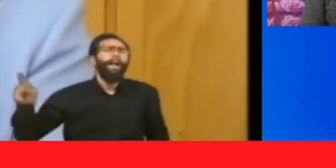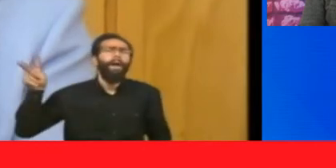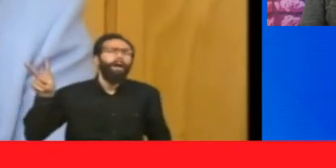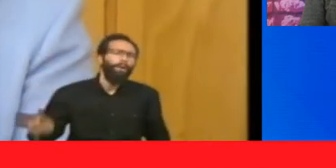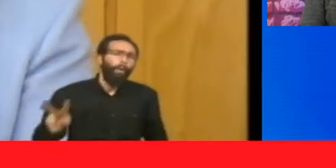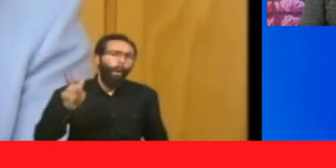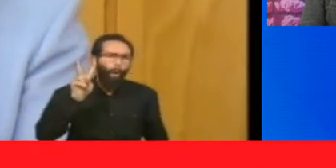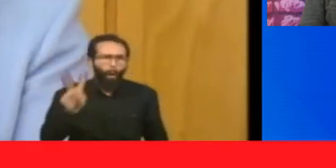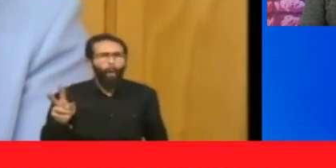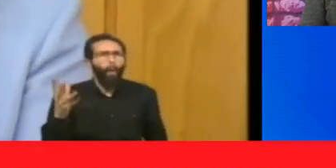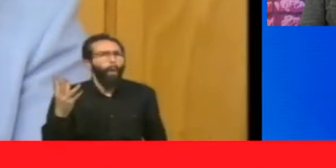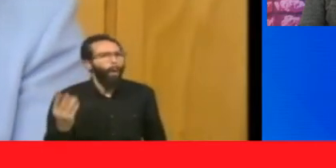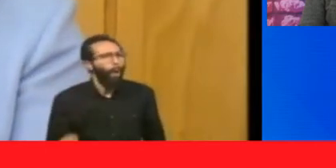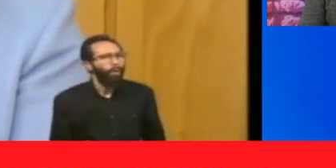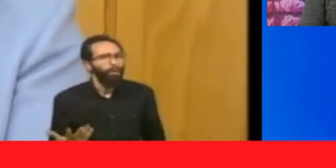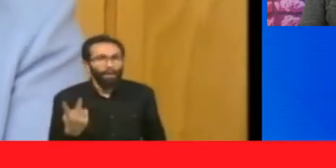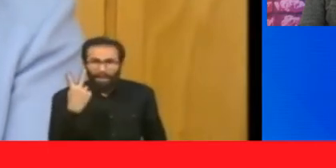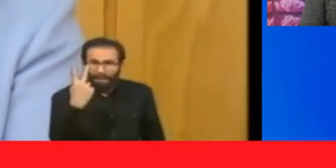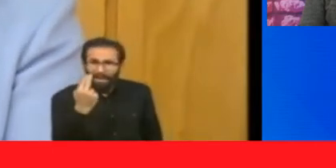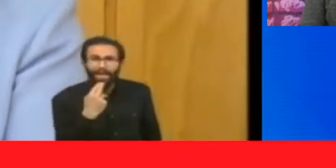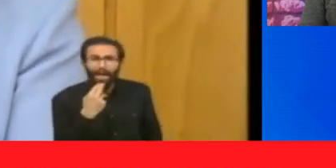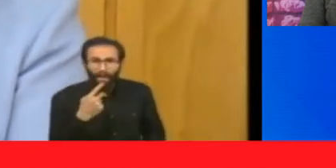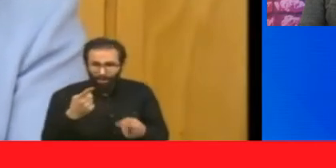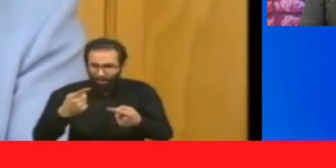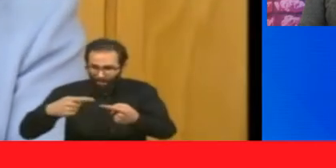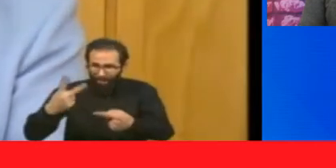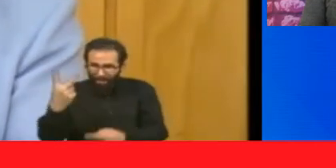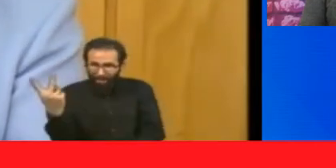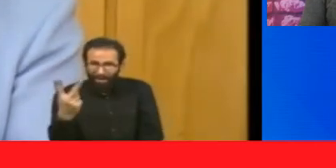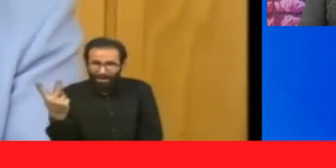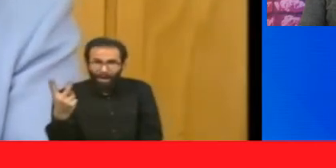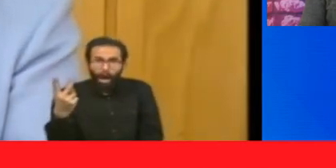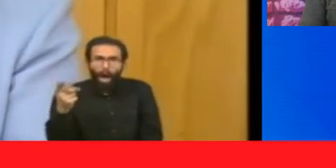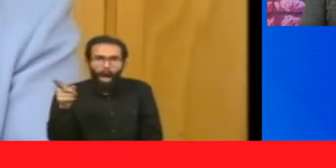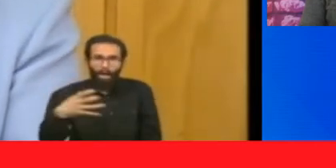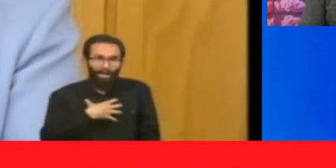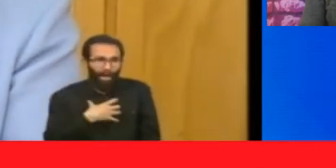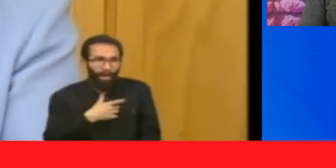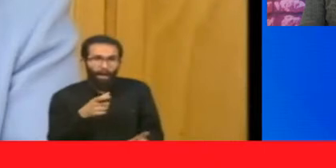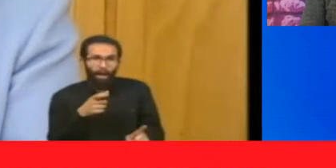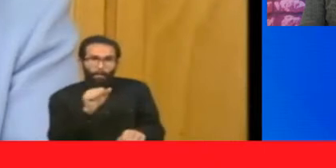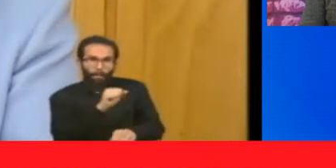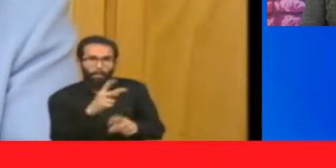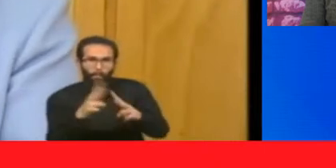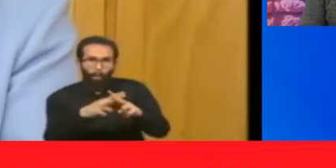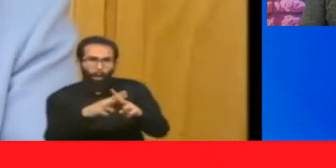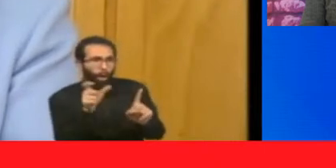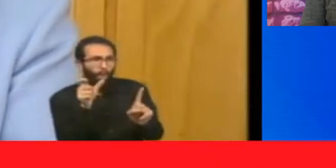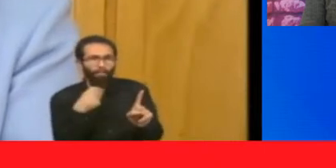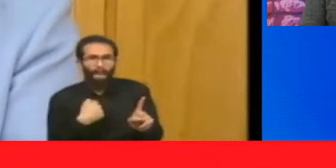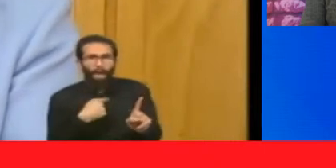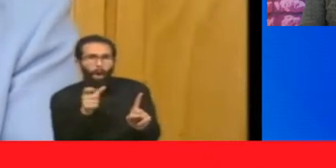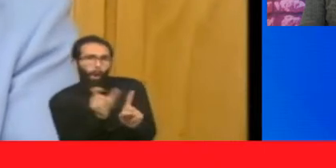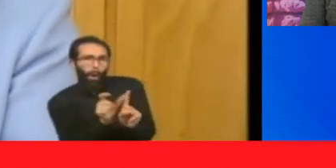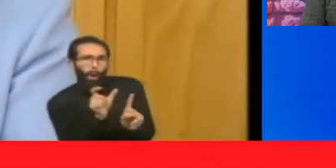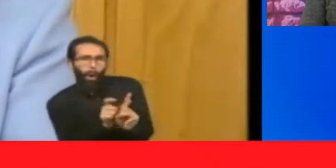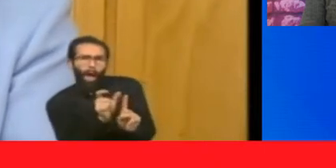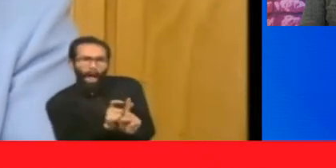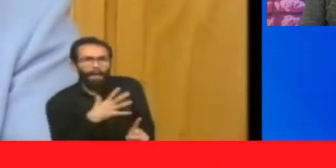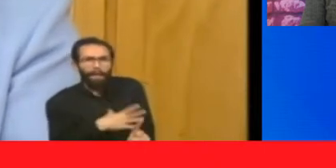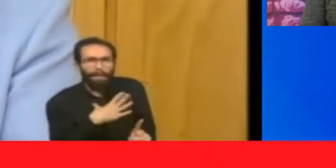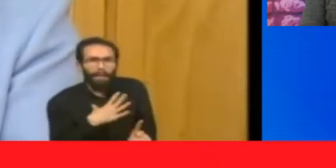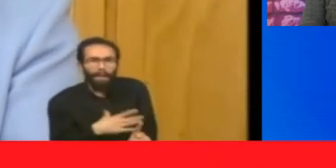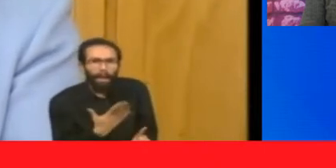arkadaşlar. İki kadın korunma talebinde bulunmuş olmasına rağmen devlet erkek şiddetini